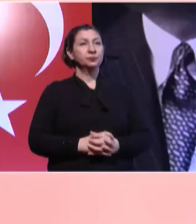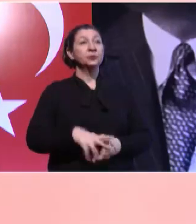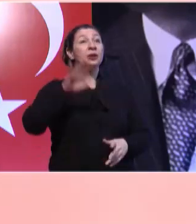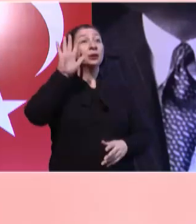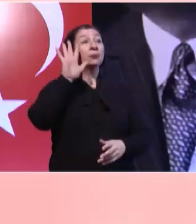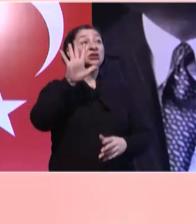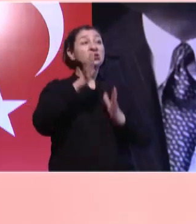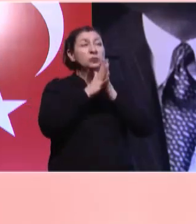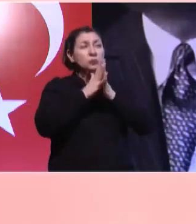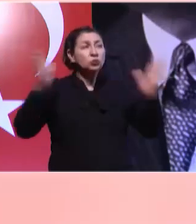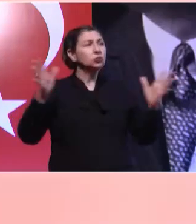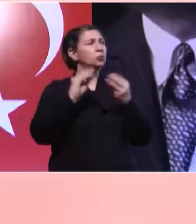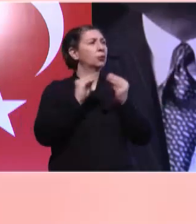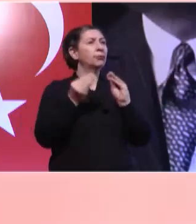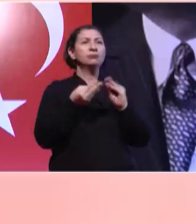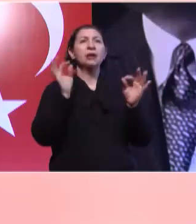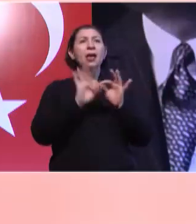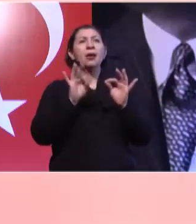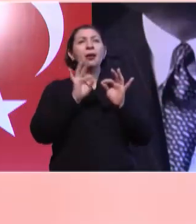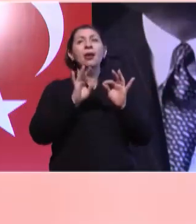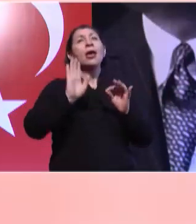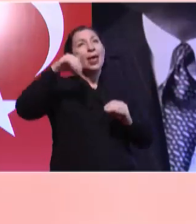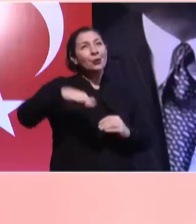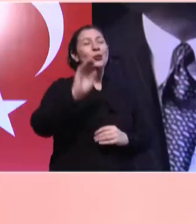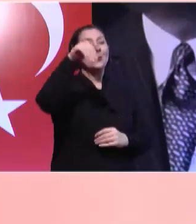beşinci büyük sorunumuz ekonomi.